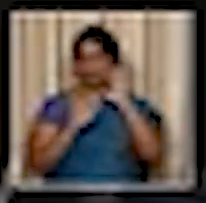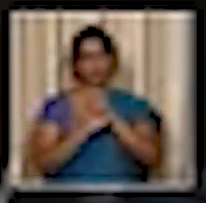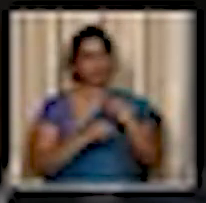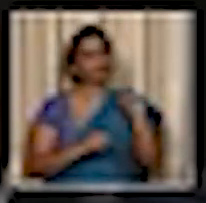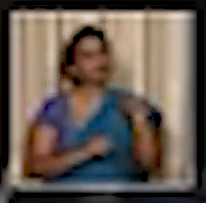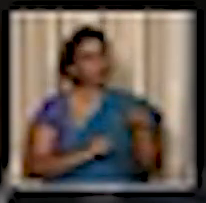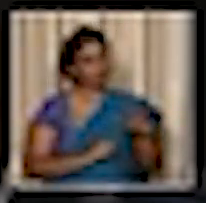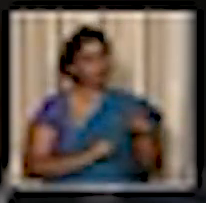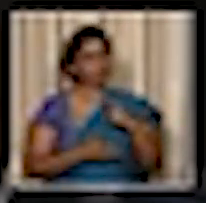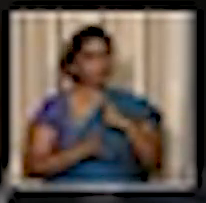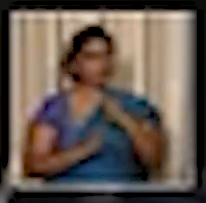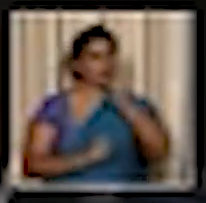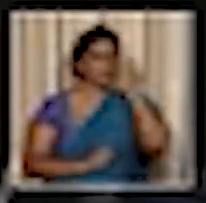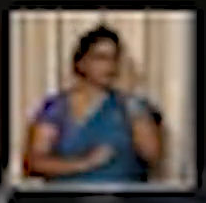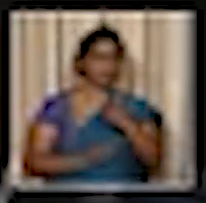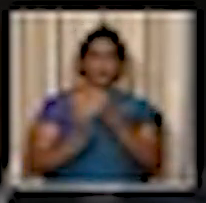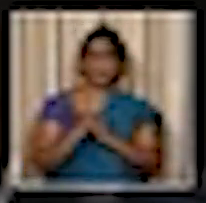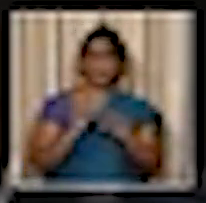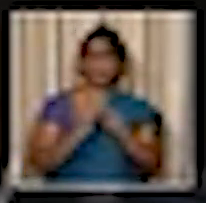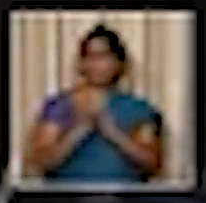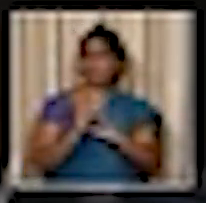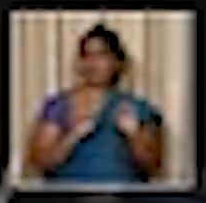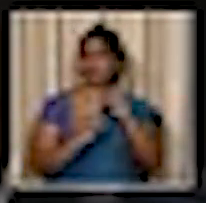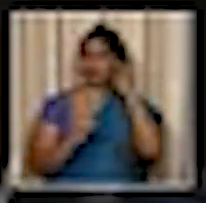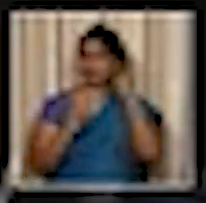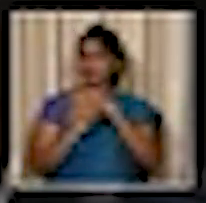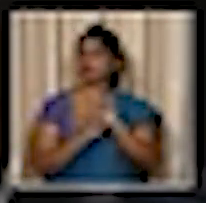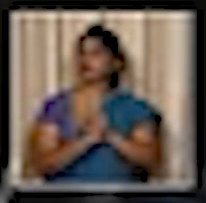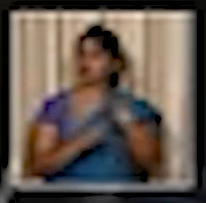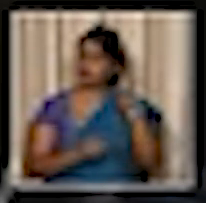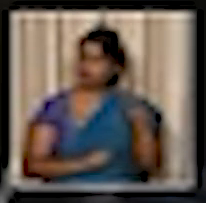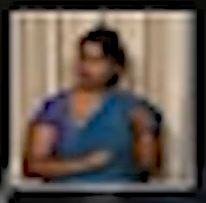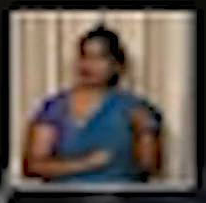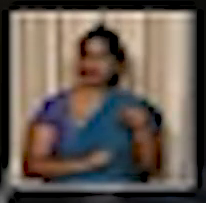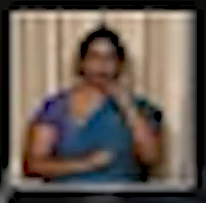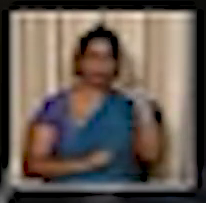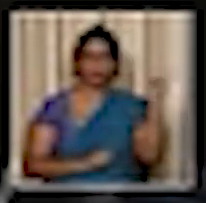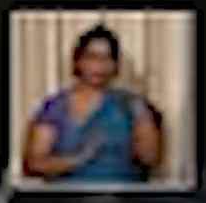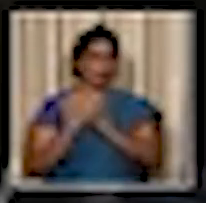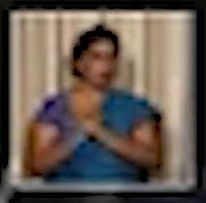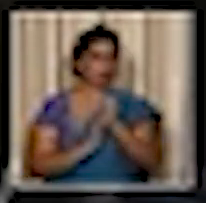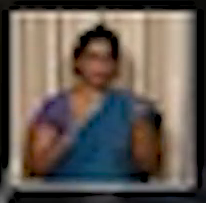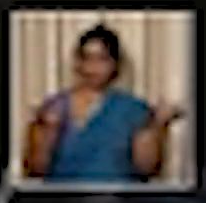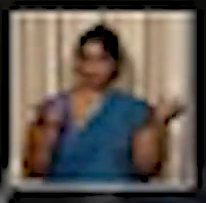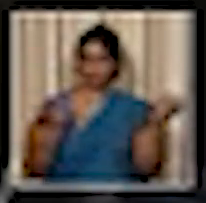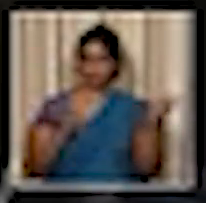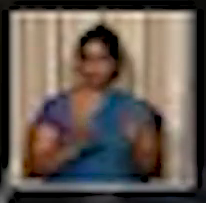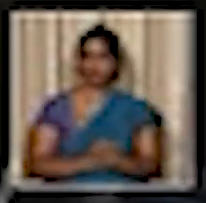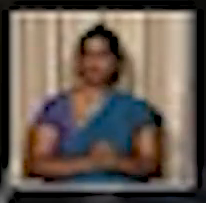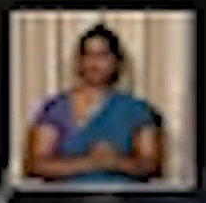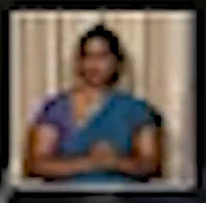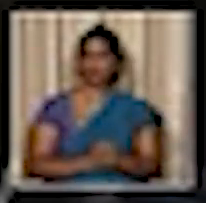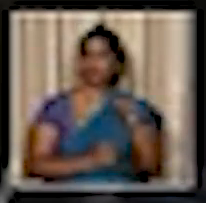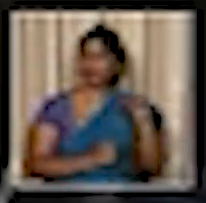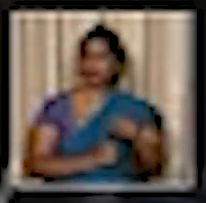සම්බන්ධයෙන් දේශසාගතව මාධ්‍යයට ප්‍රකාශයක් නිකුත් කිරීමට කිසිවෙකුටත් අයිතිවාසිකමක් නොමැත.